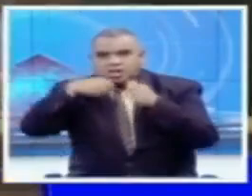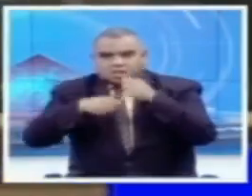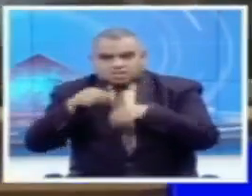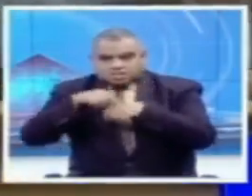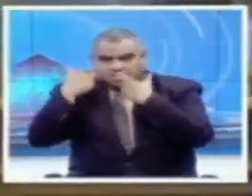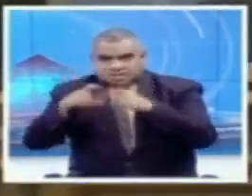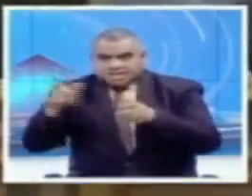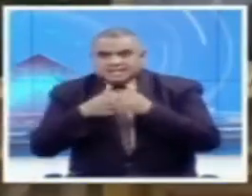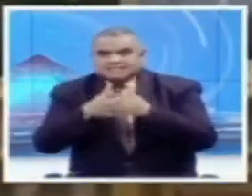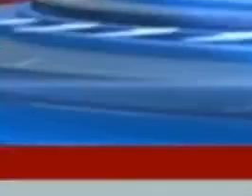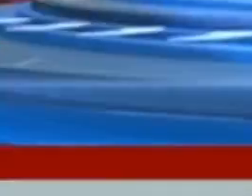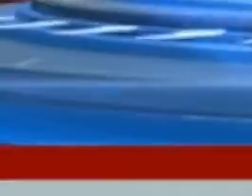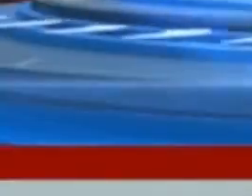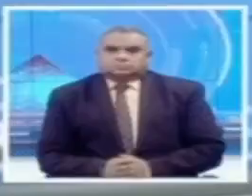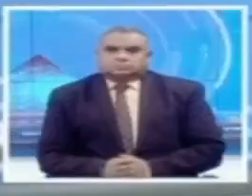لقناة السويس.